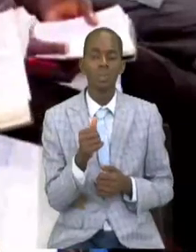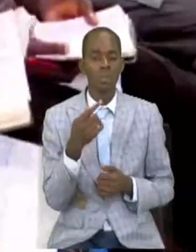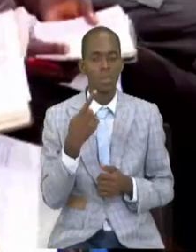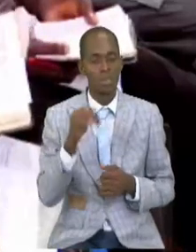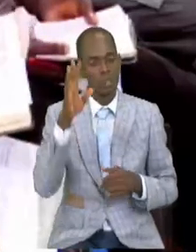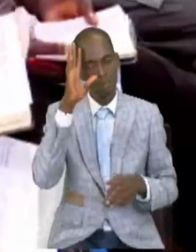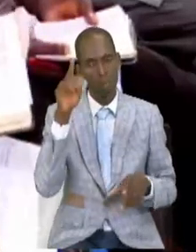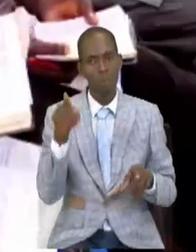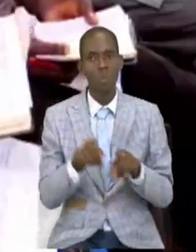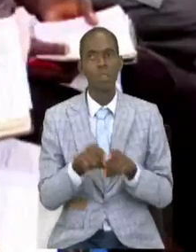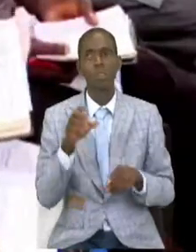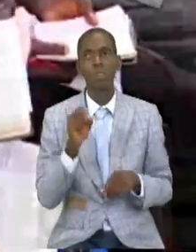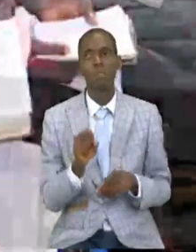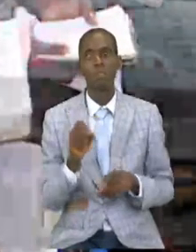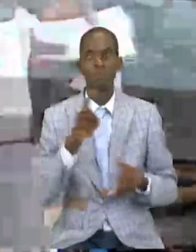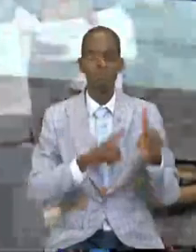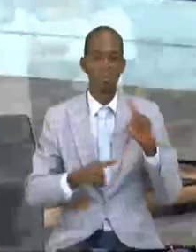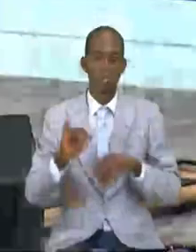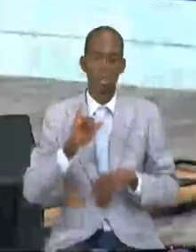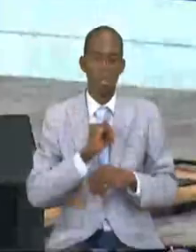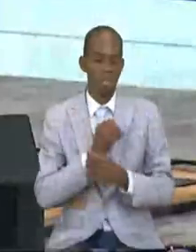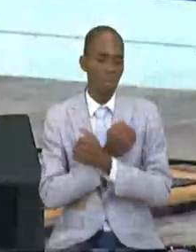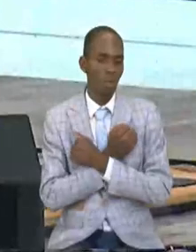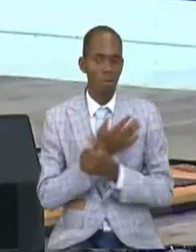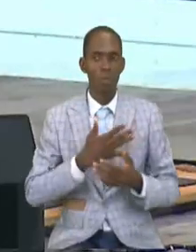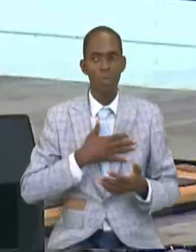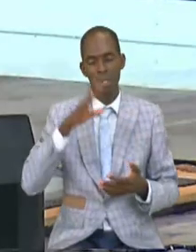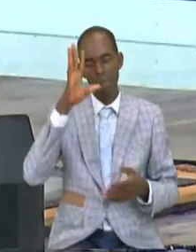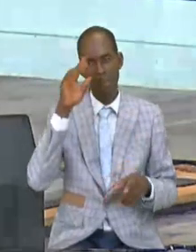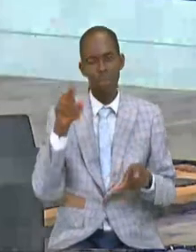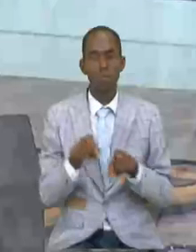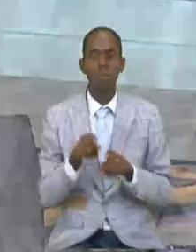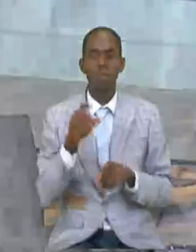son frère. J'aime mon frère.